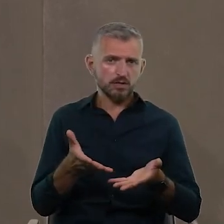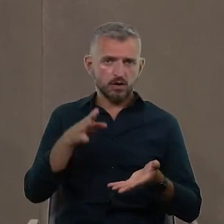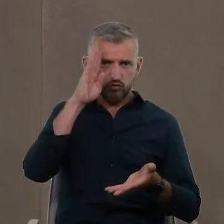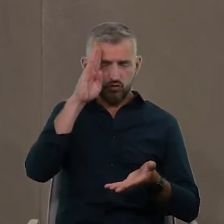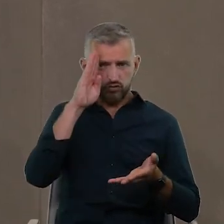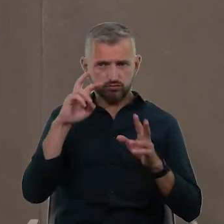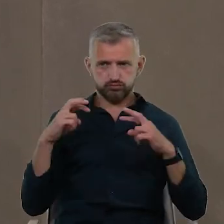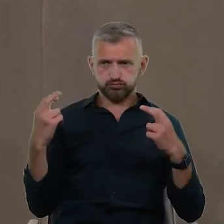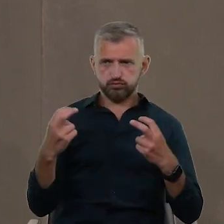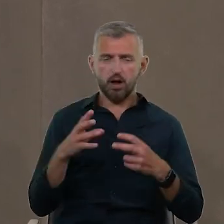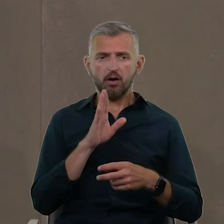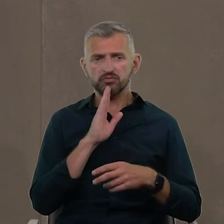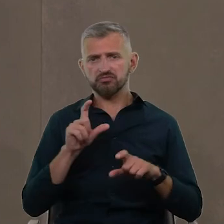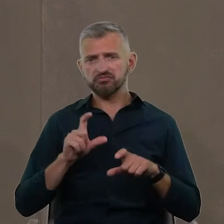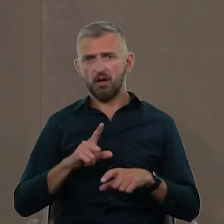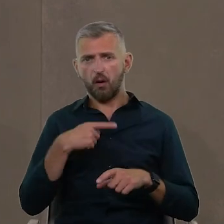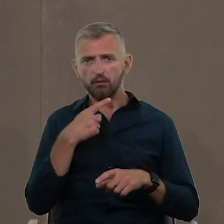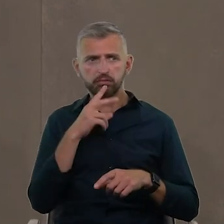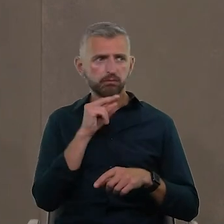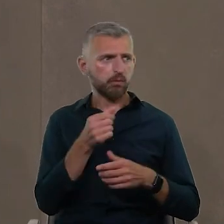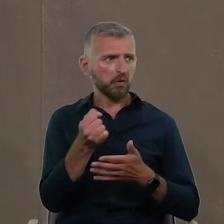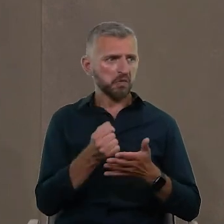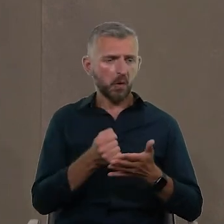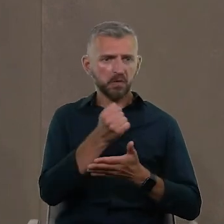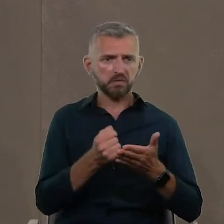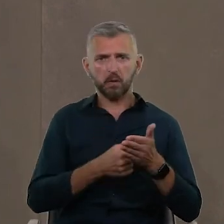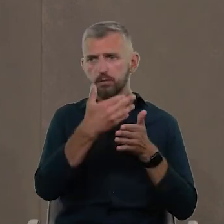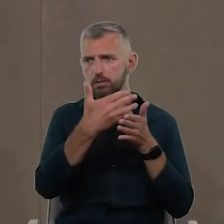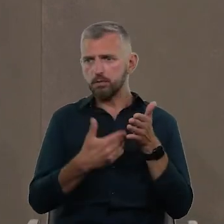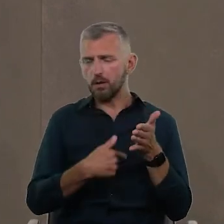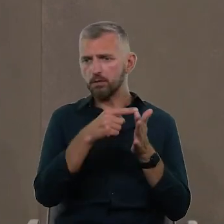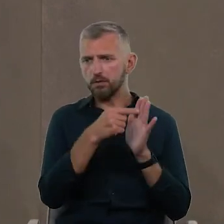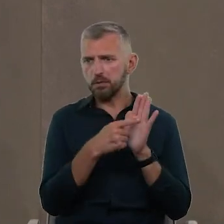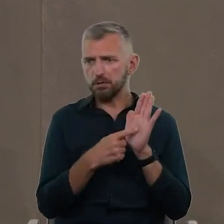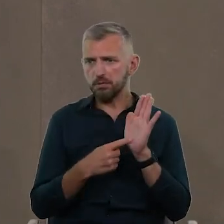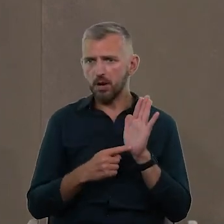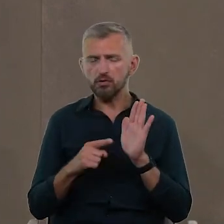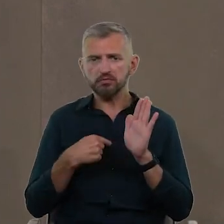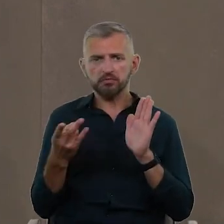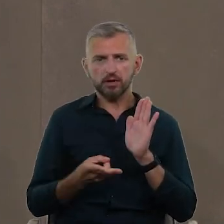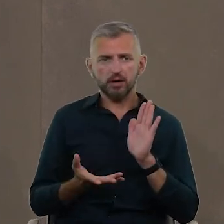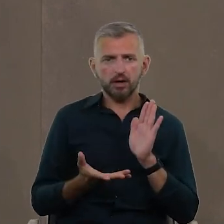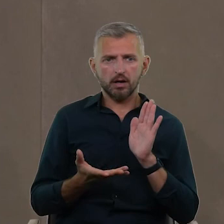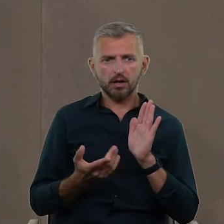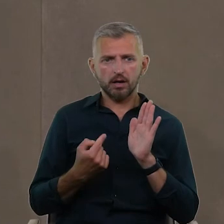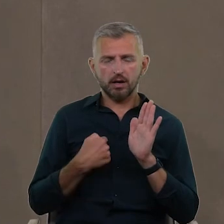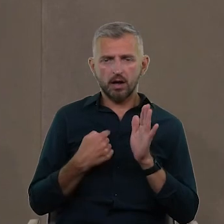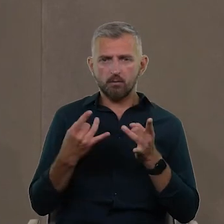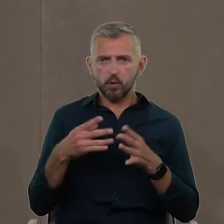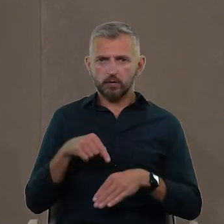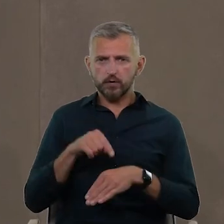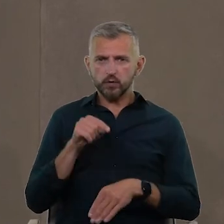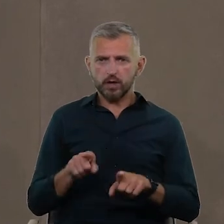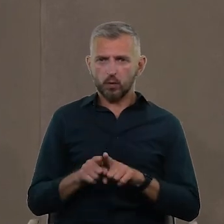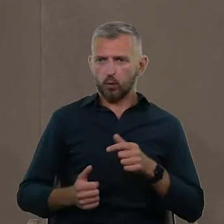чоловіки. Ну і сидять жінки і говорять, зброя, зброя, зброя, і весь перелік тої зброї, що нам потрібно. І, знаєте, я просто відчула